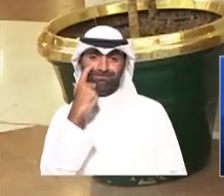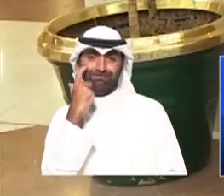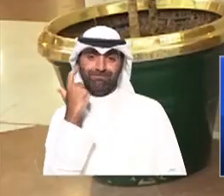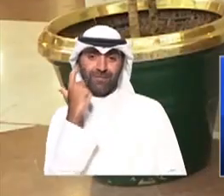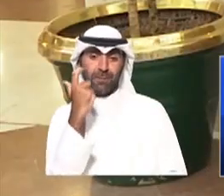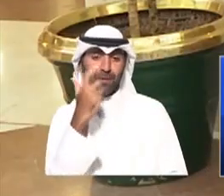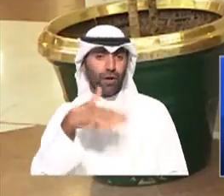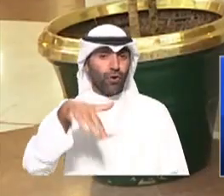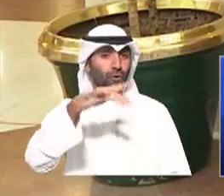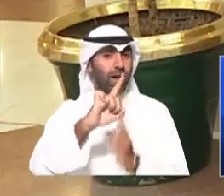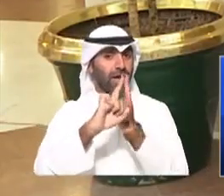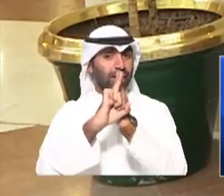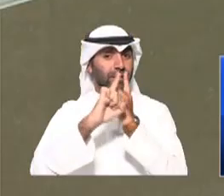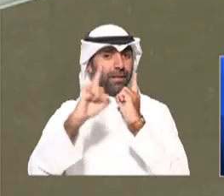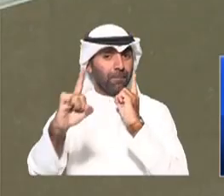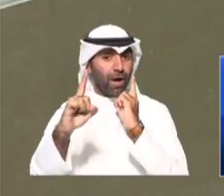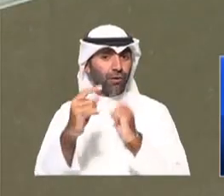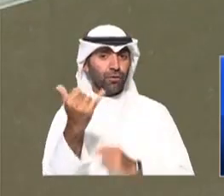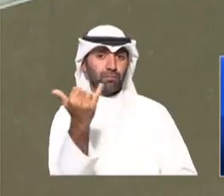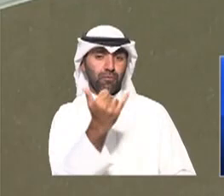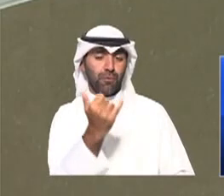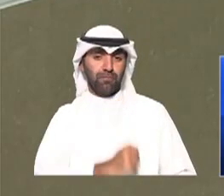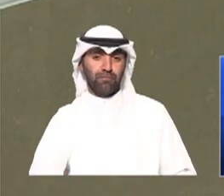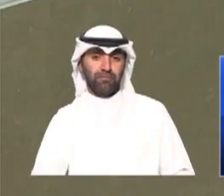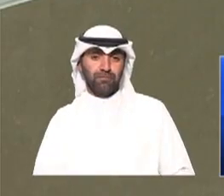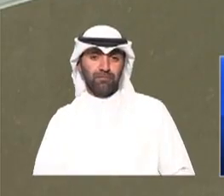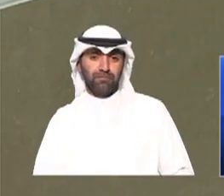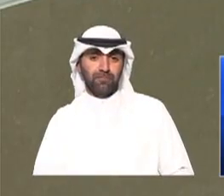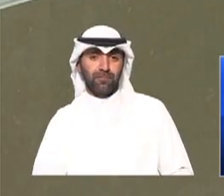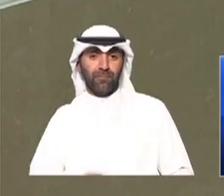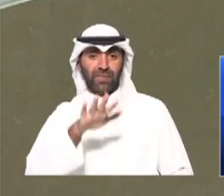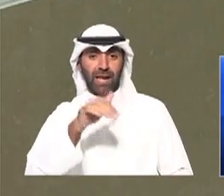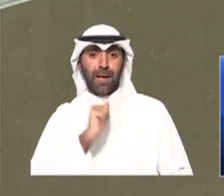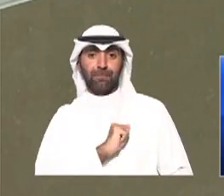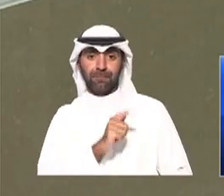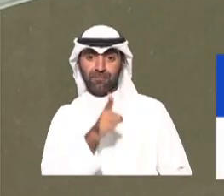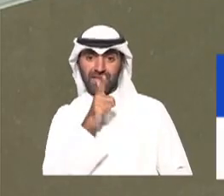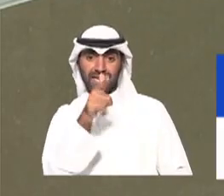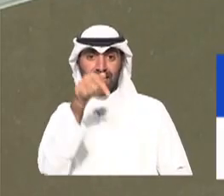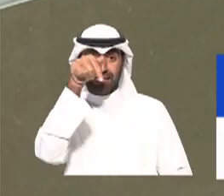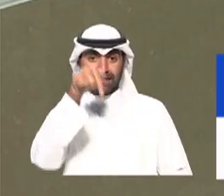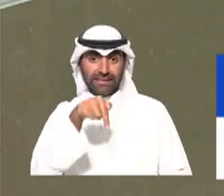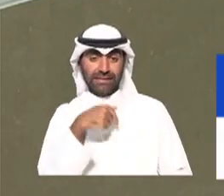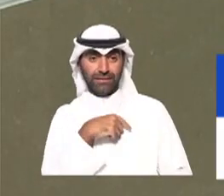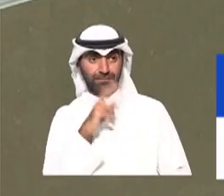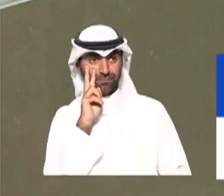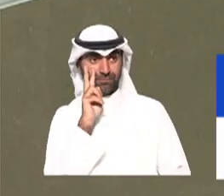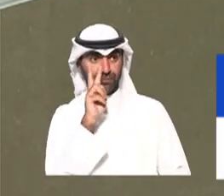على المنظومة الصحية. بعض الناس طبعا خلينا نقول إذا استمروا في مظاهر الاستهتار